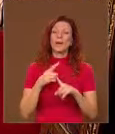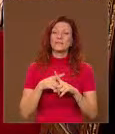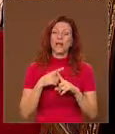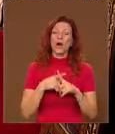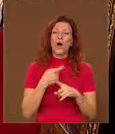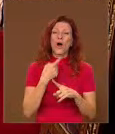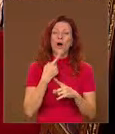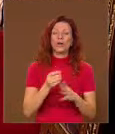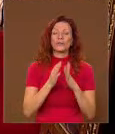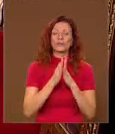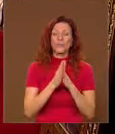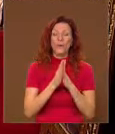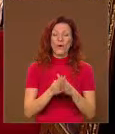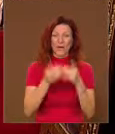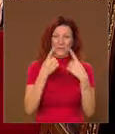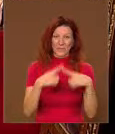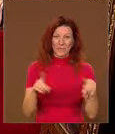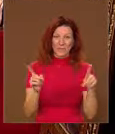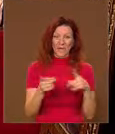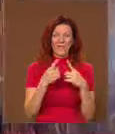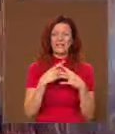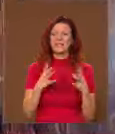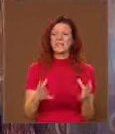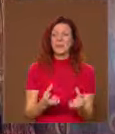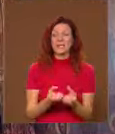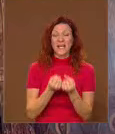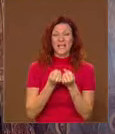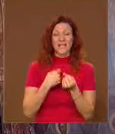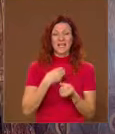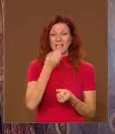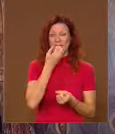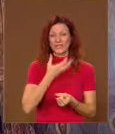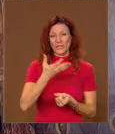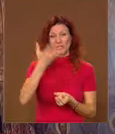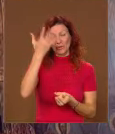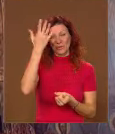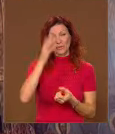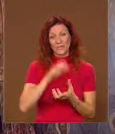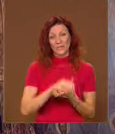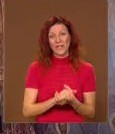Господи, помилуй!